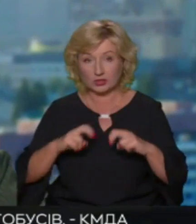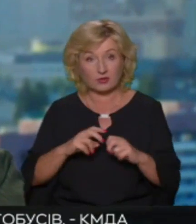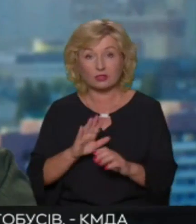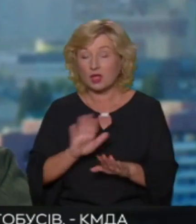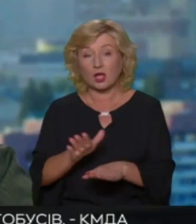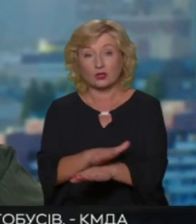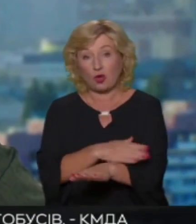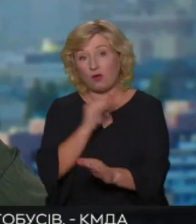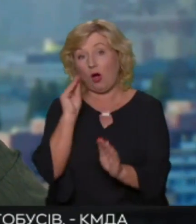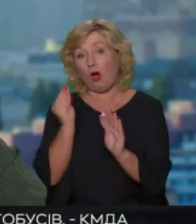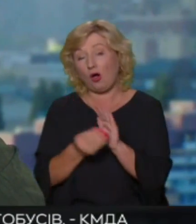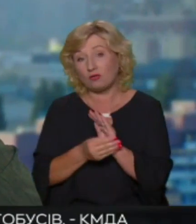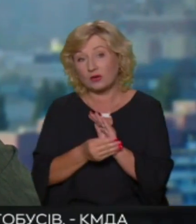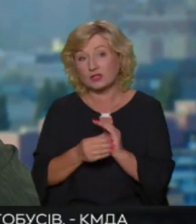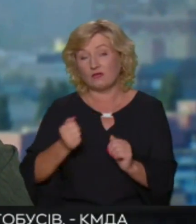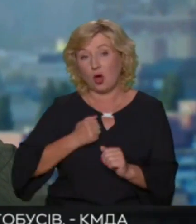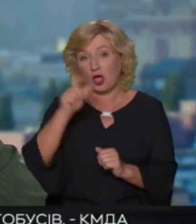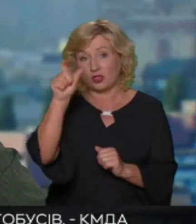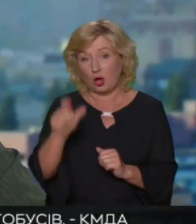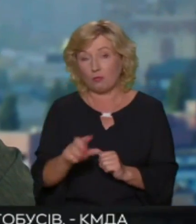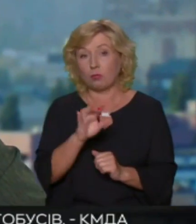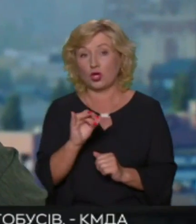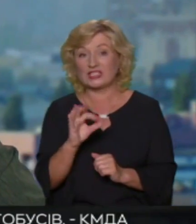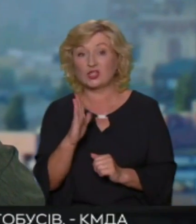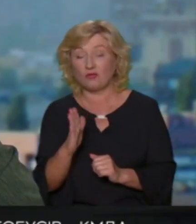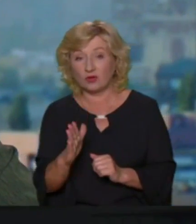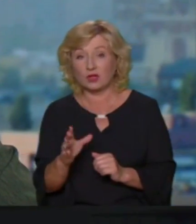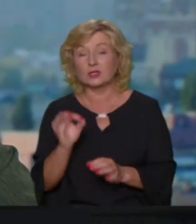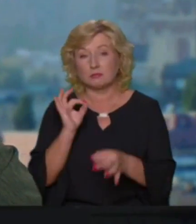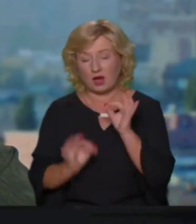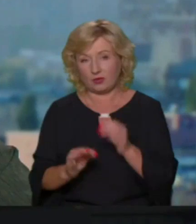недовго ховався воєнком Борисов, і справедливе